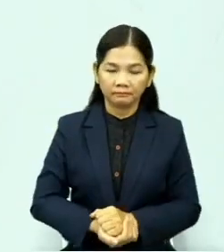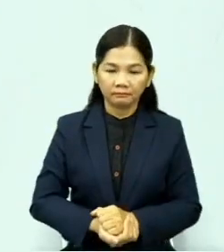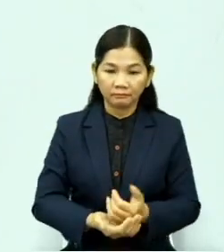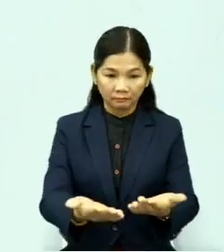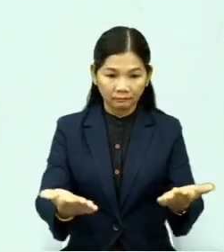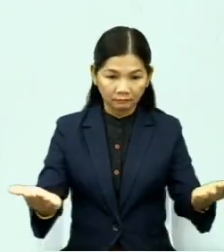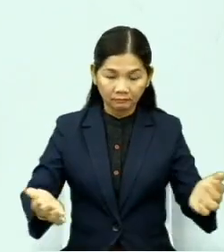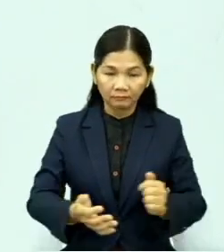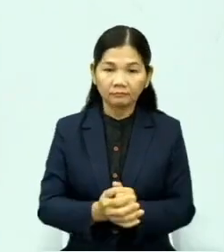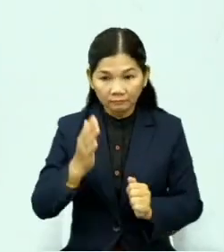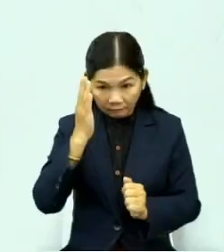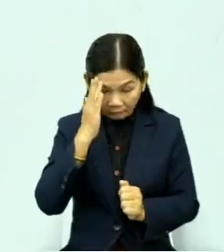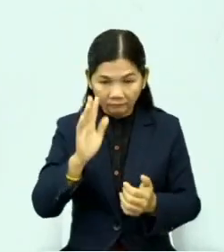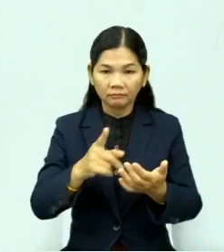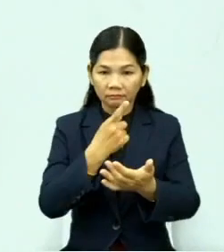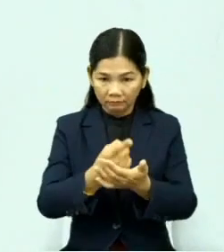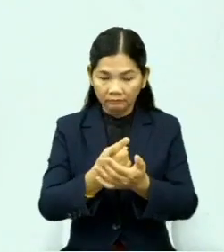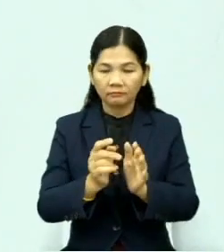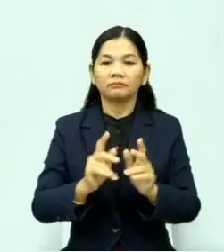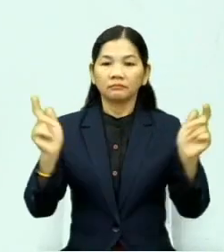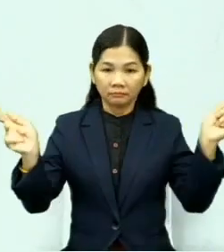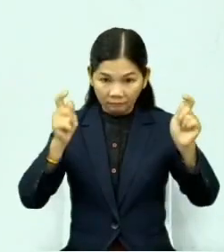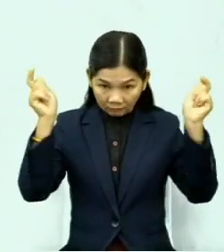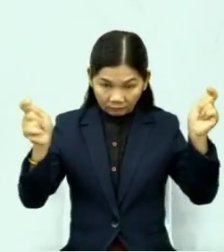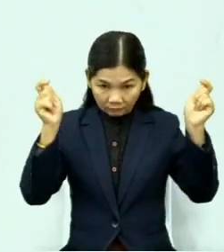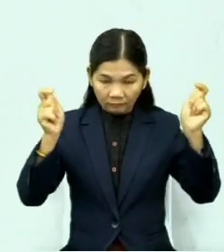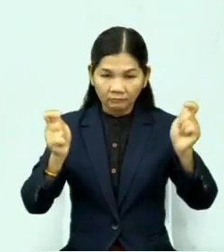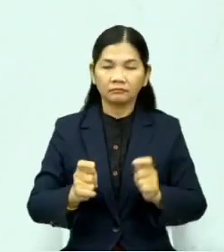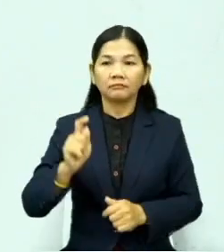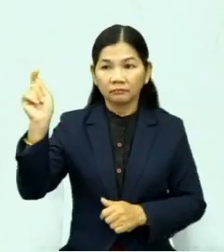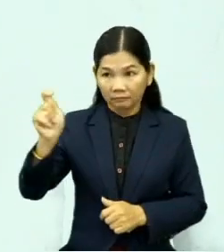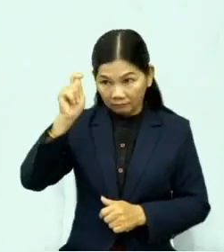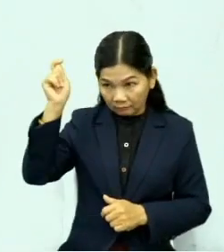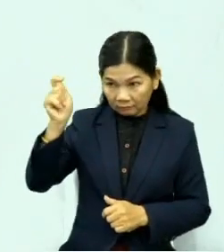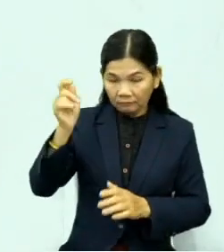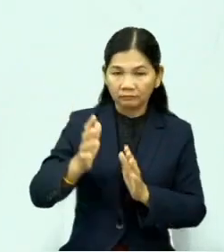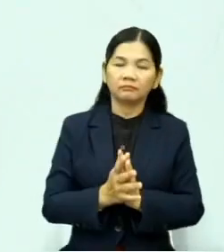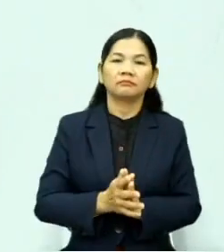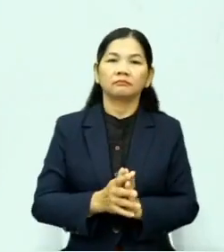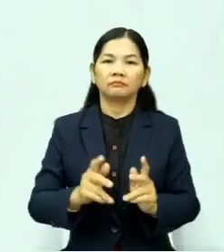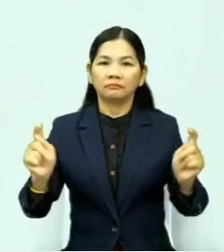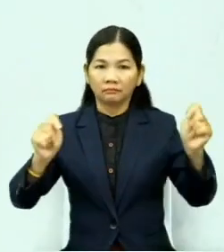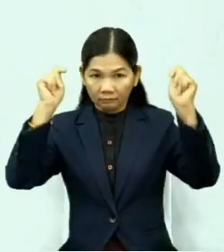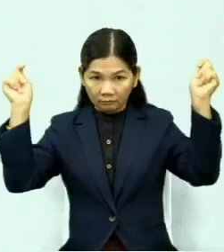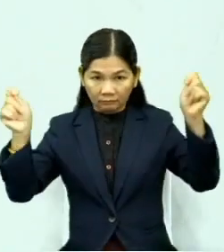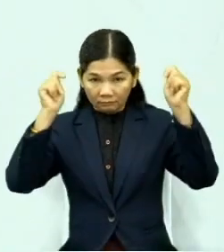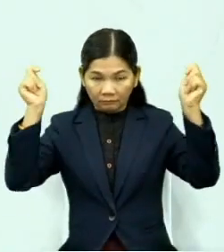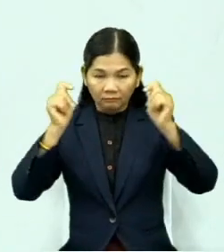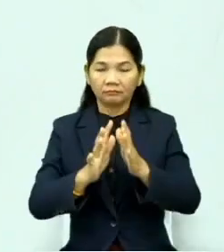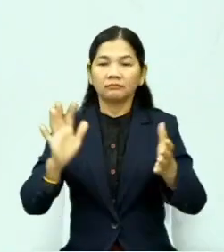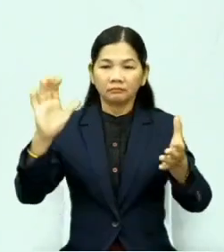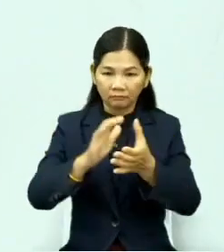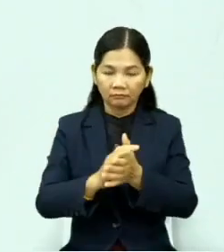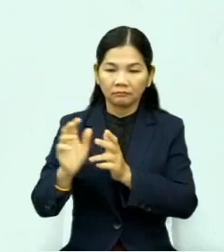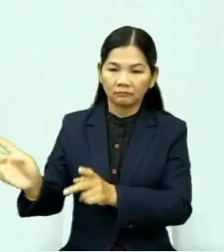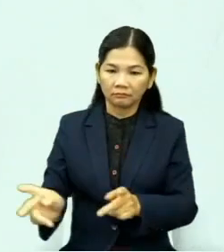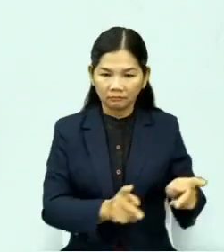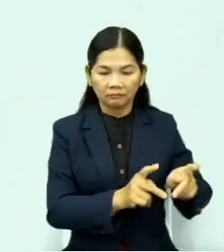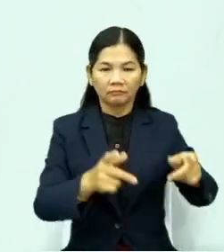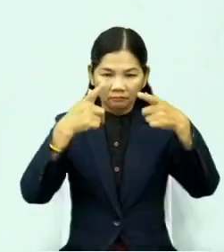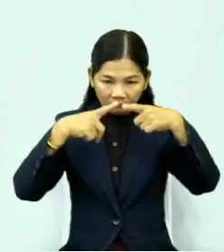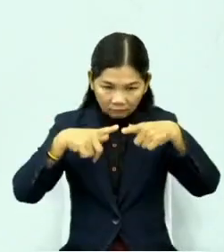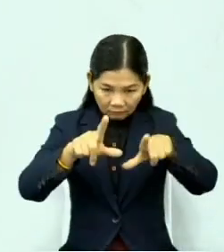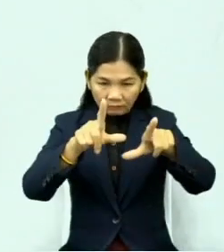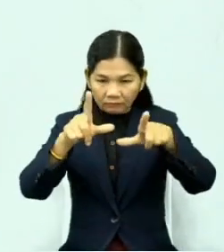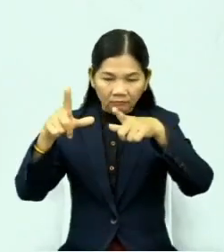ងក៏ទាំងអស់គ្នាកុំធ្លាប់បានចូលរួមពិធីផ្សេងផ្សេងហ្នឹងអញ្ចឹងណាកូនណាចាពិធីបុណ្យពិធីការចាពិធីជប់លៀងពិធីខួបកំណើត